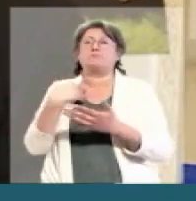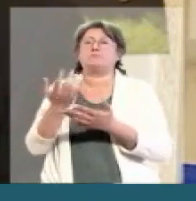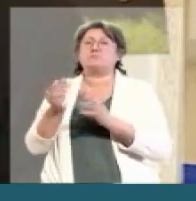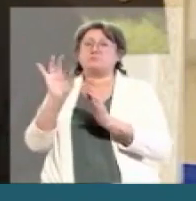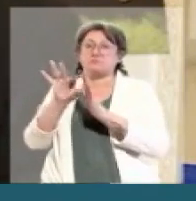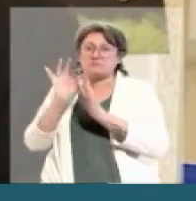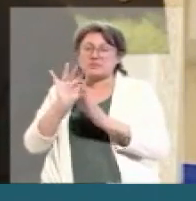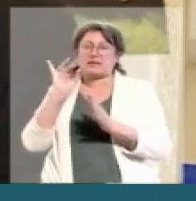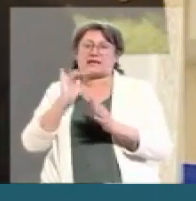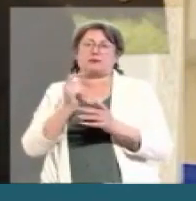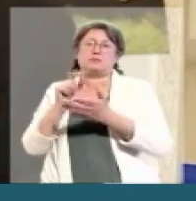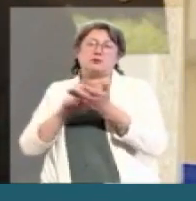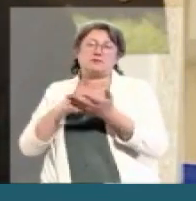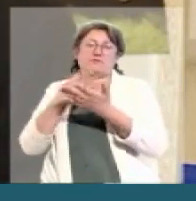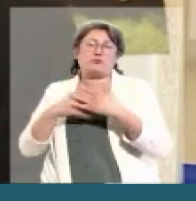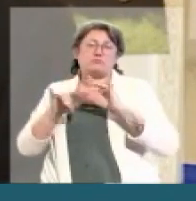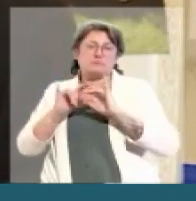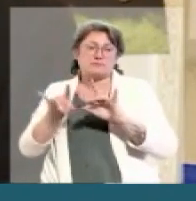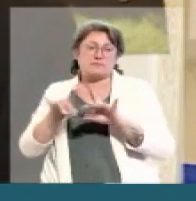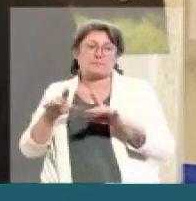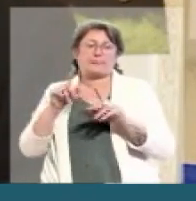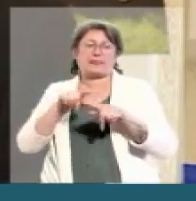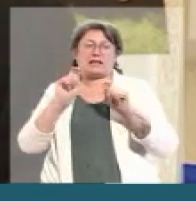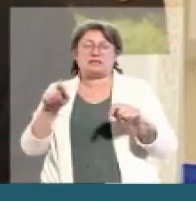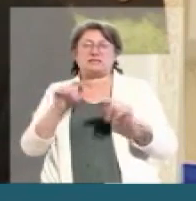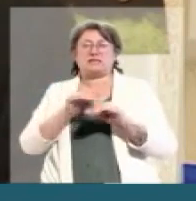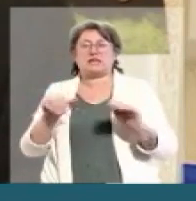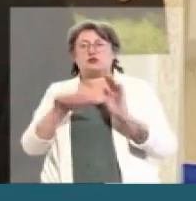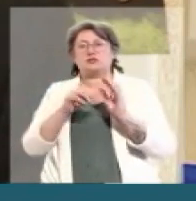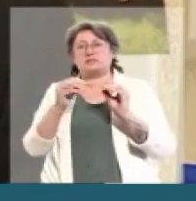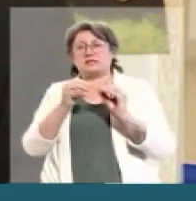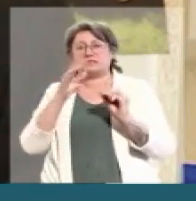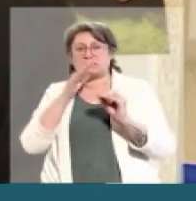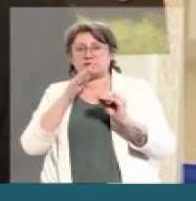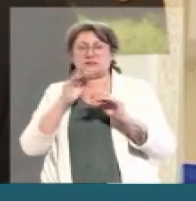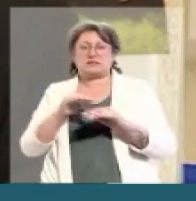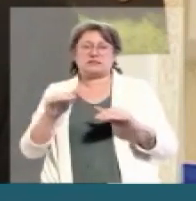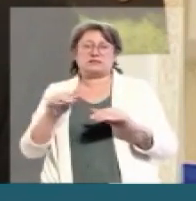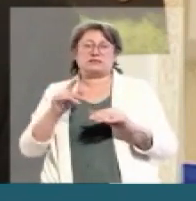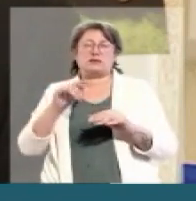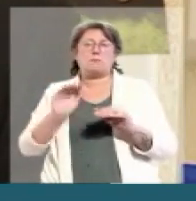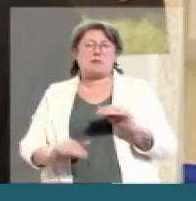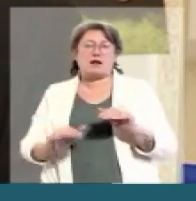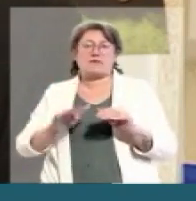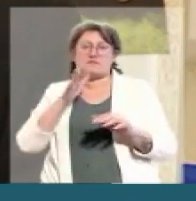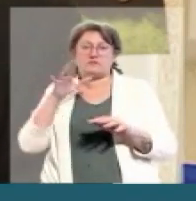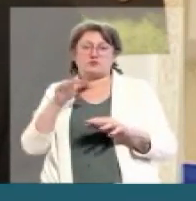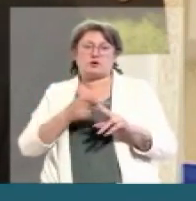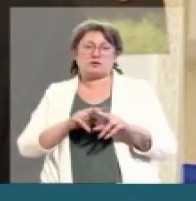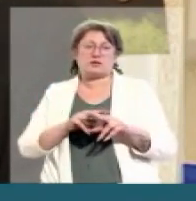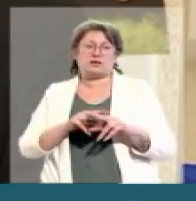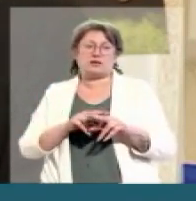опытом. Например, в Северо-Казахстанской области открыта АНК «Кидс». Это для детей 6-10 лет. И непосредственно дети с малого возраста всех этносов